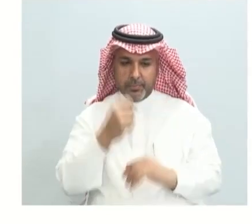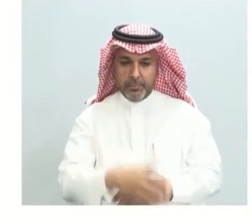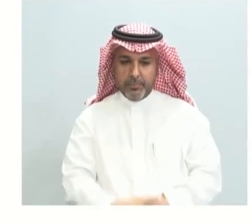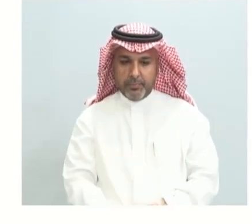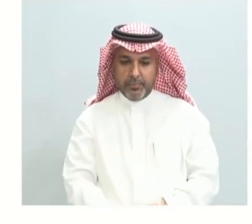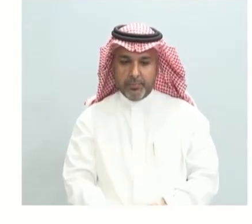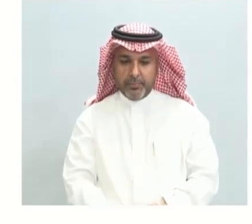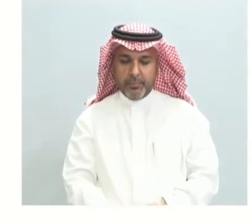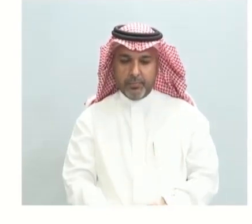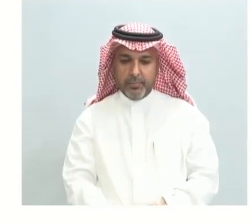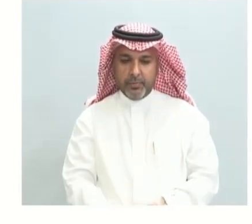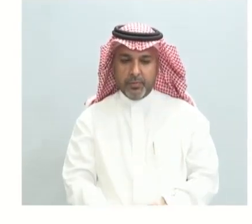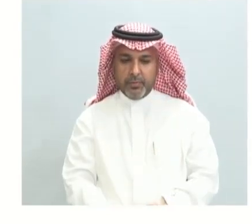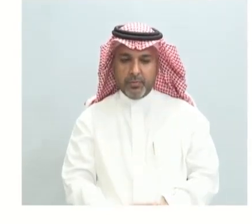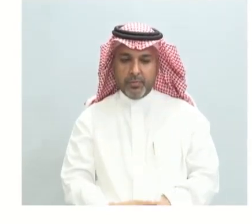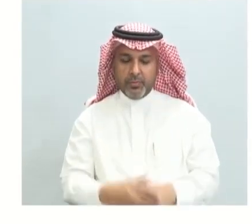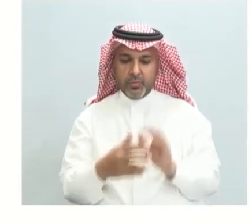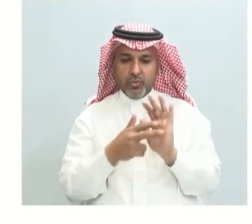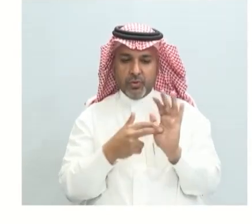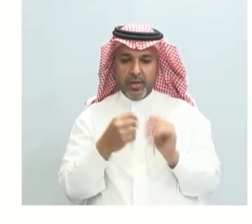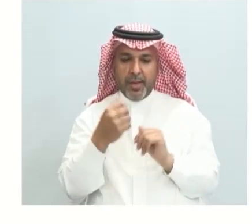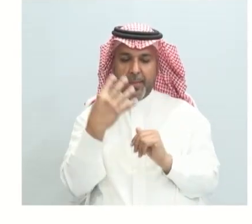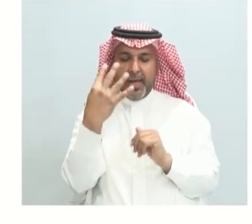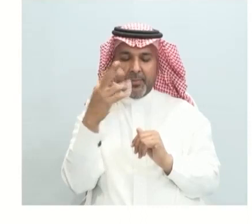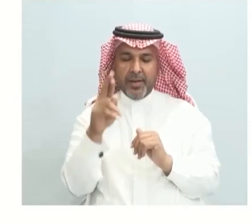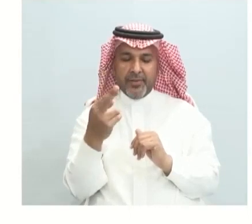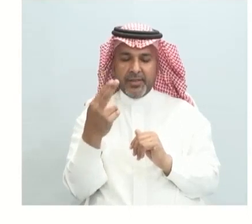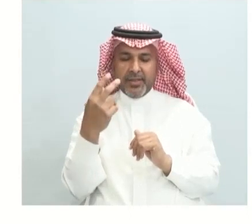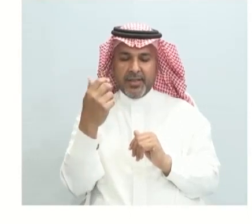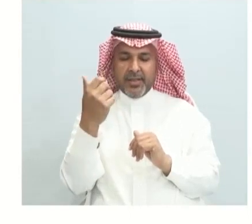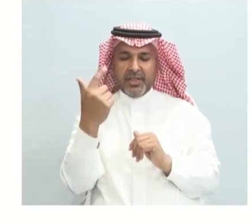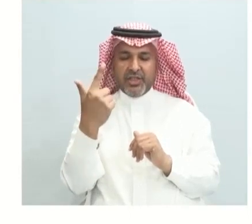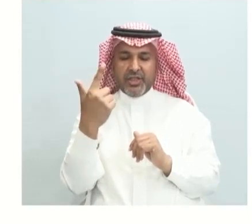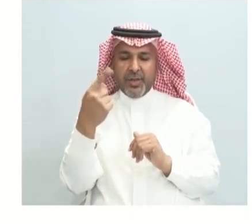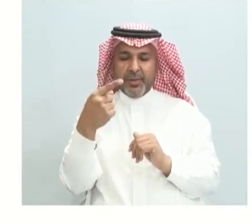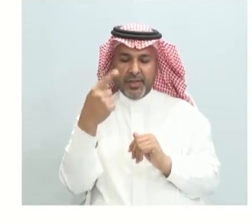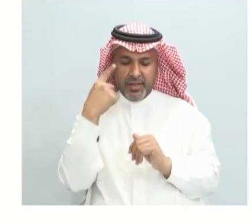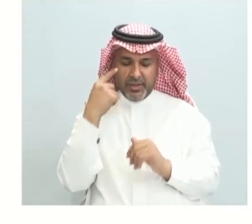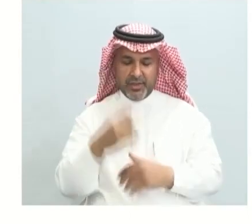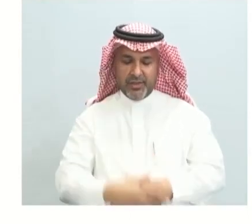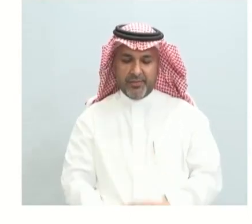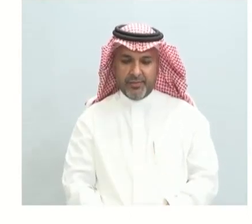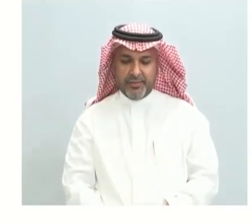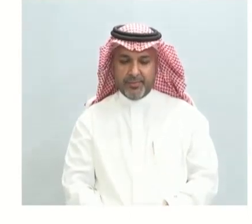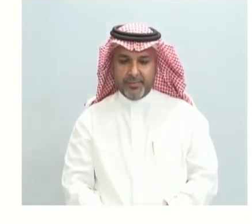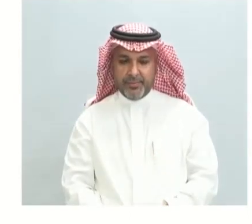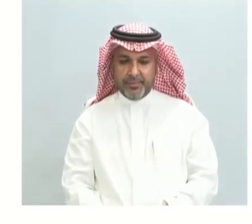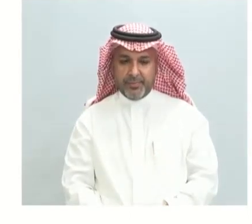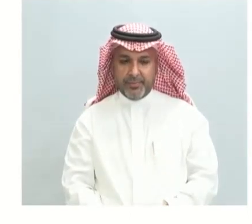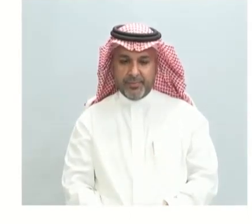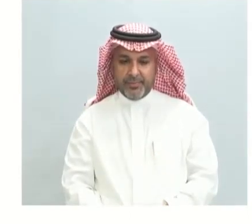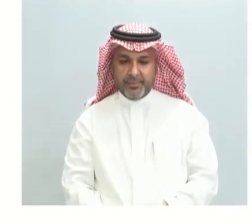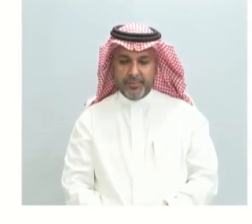17.37 بهذا الشكل وبالتالي الناتج يطلع معك 4.17 تقريبا ممكن انت من البدايه تاخذ